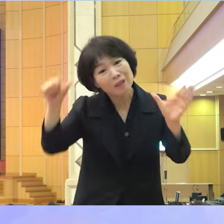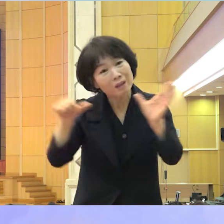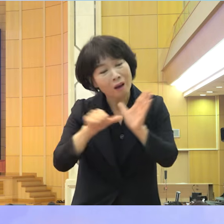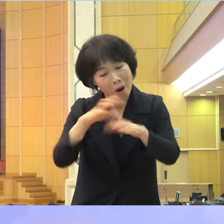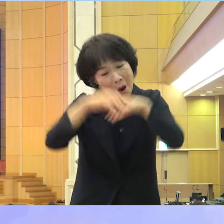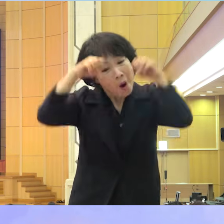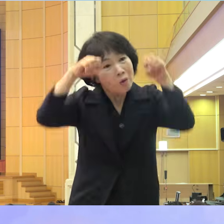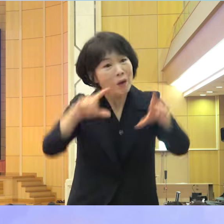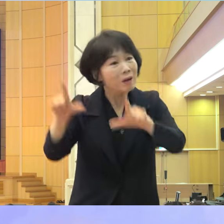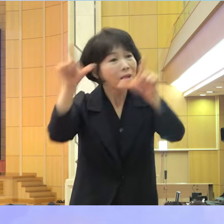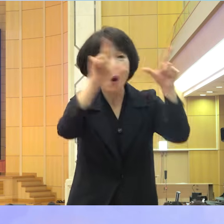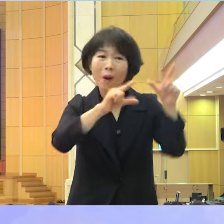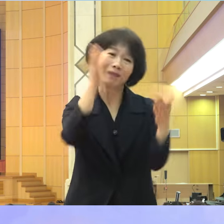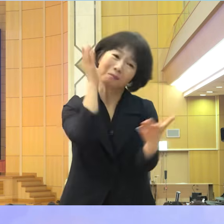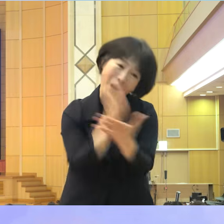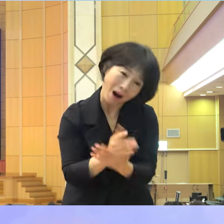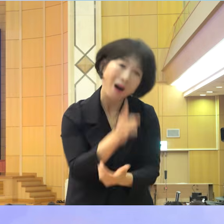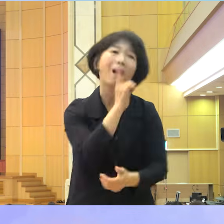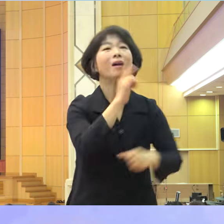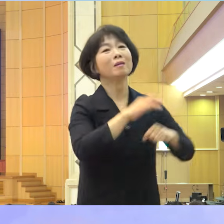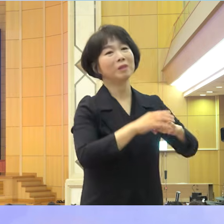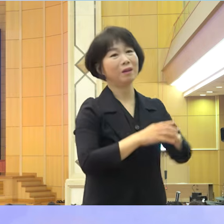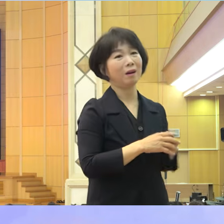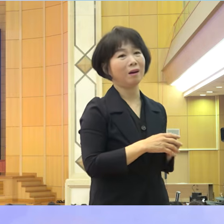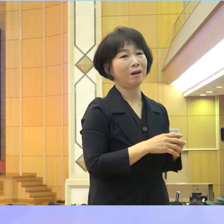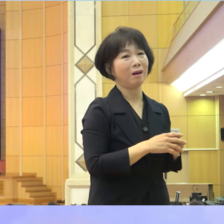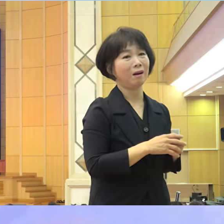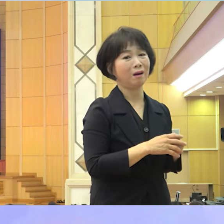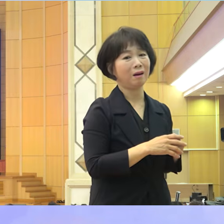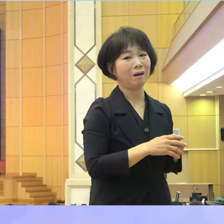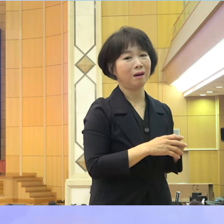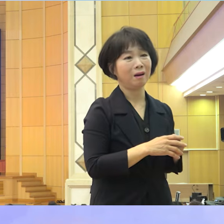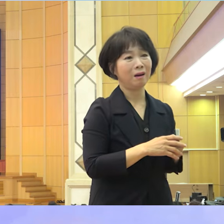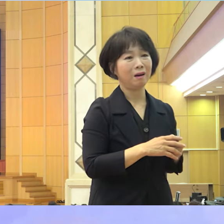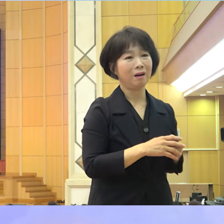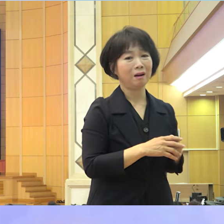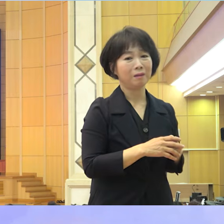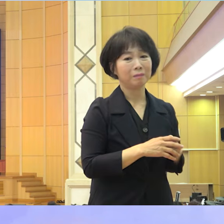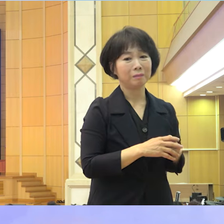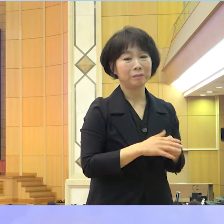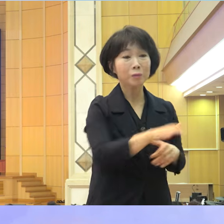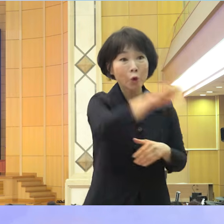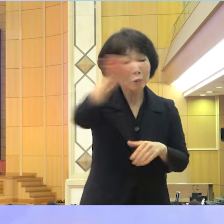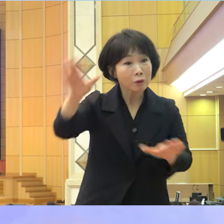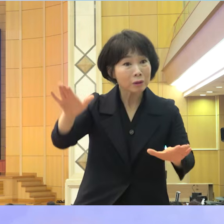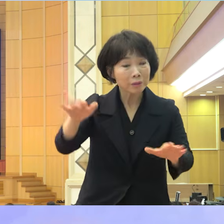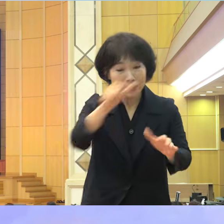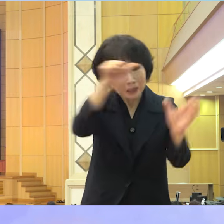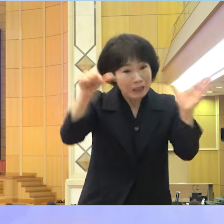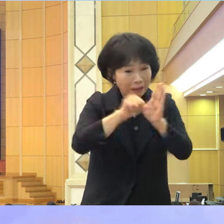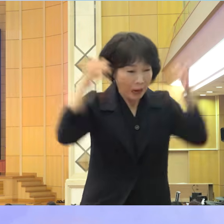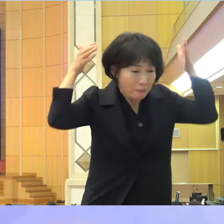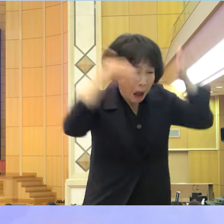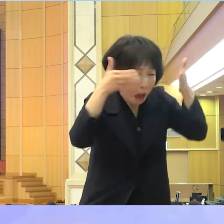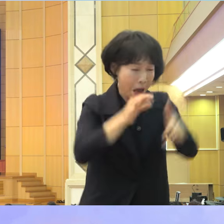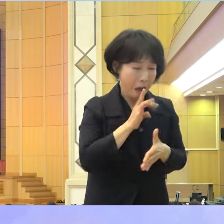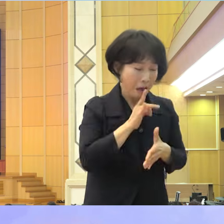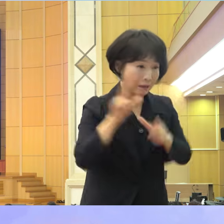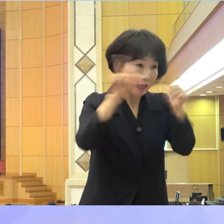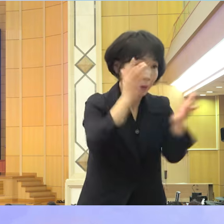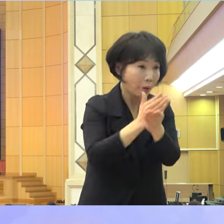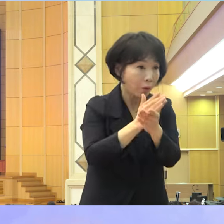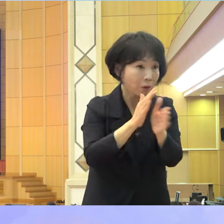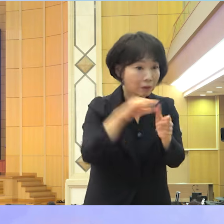마치는 삶을 그런 인생의 길을 걸어가지 마세요. 영생의 길이 있는데 왜 자꾸만